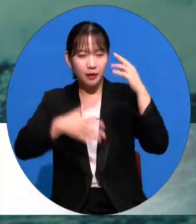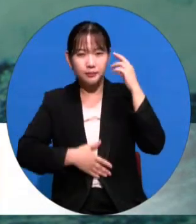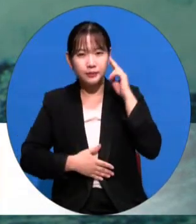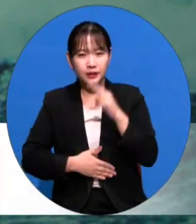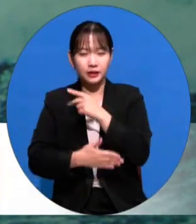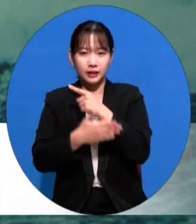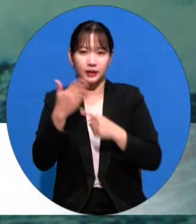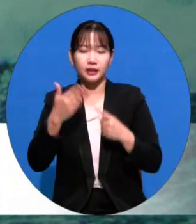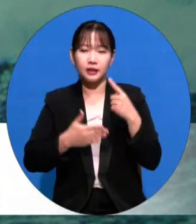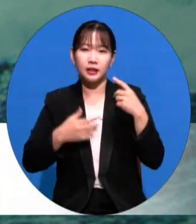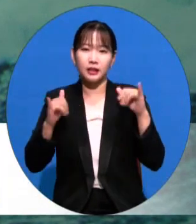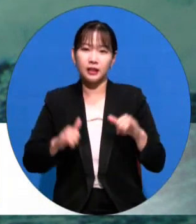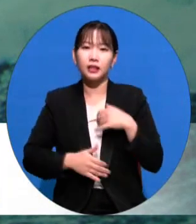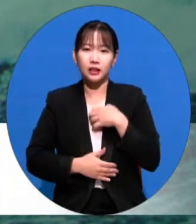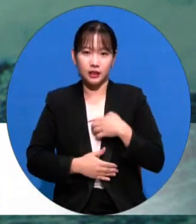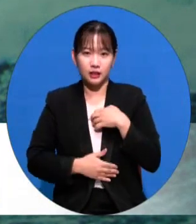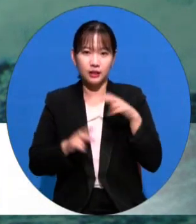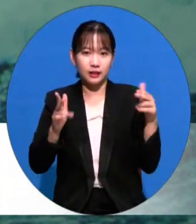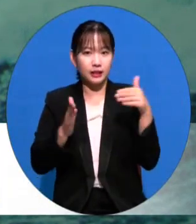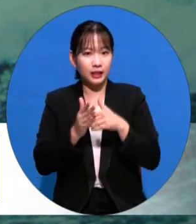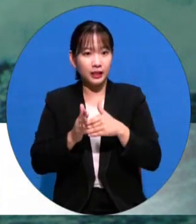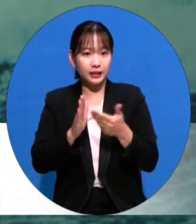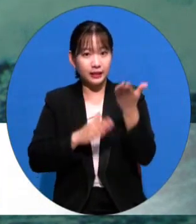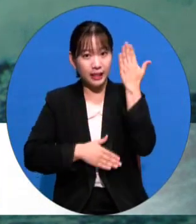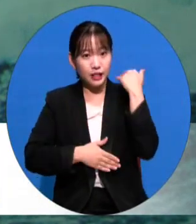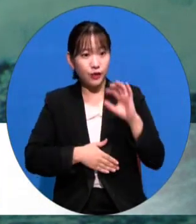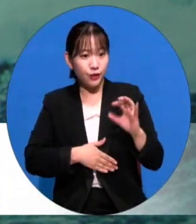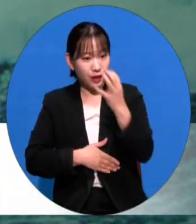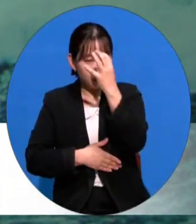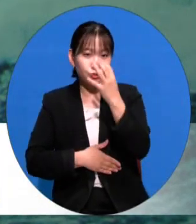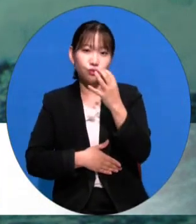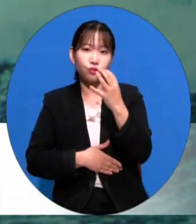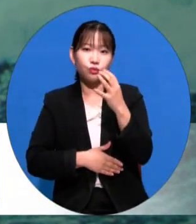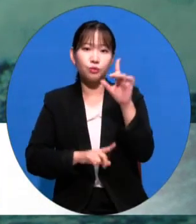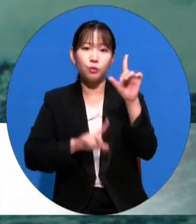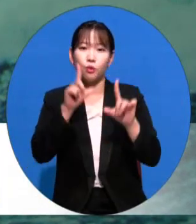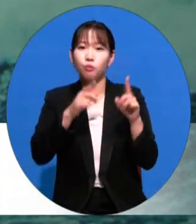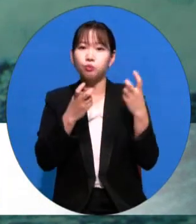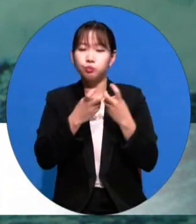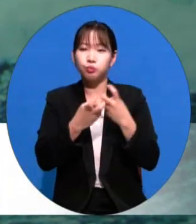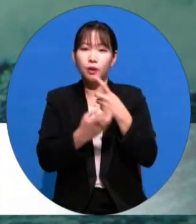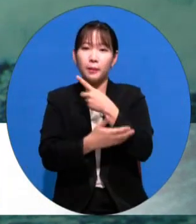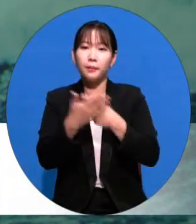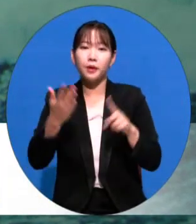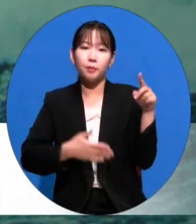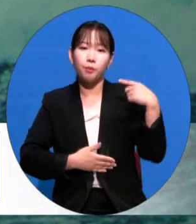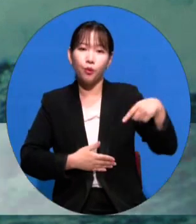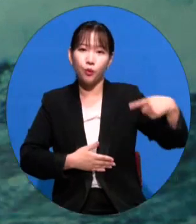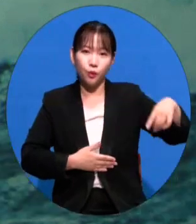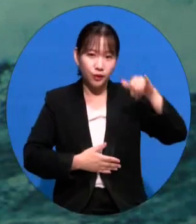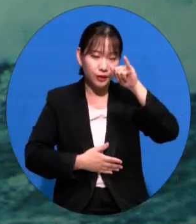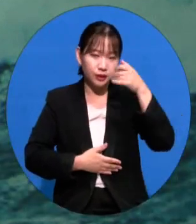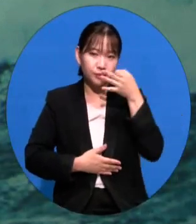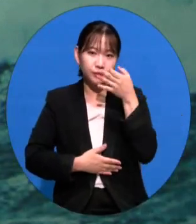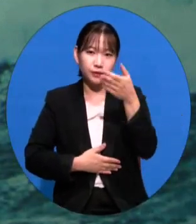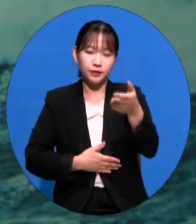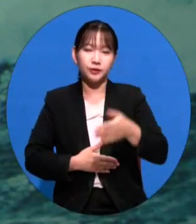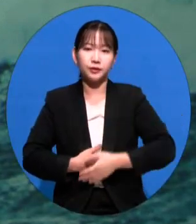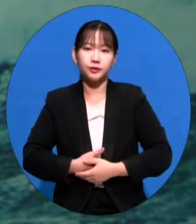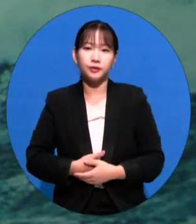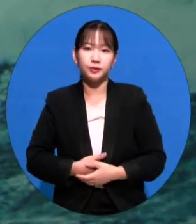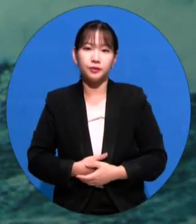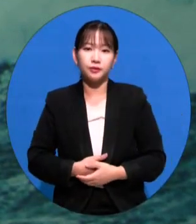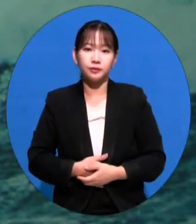우려되는데요. 그동안 내륙을 통과했던 태풍의 위력은 어느 정도였는지, 전남에는 어떤 피해가 있었는지 신광아 기자가